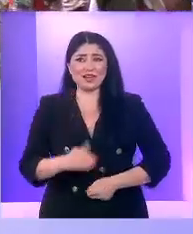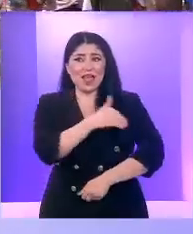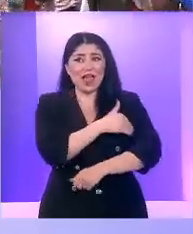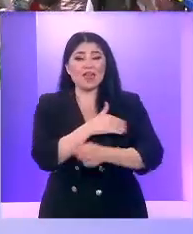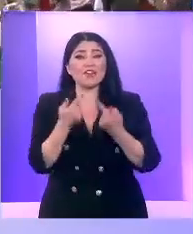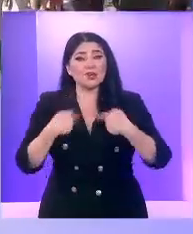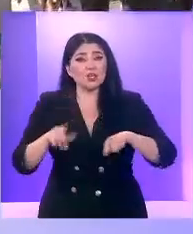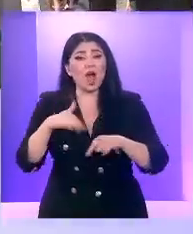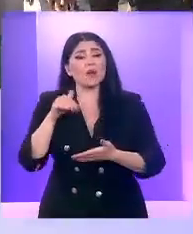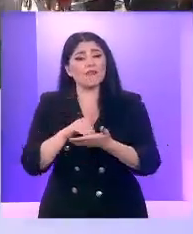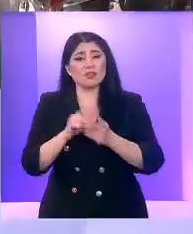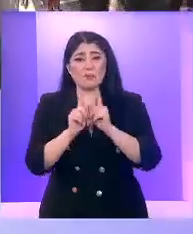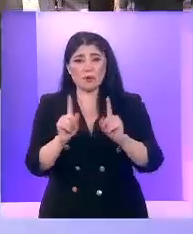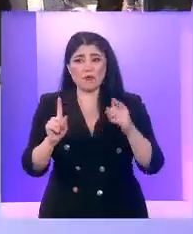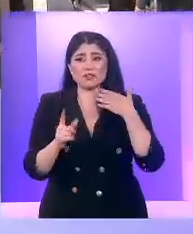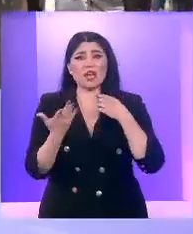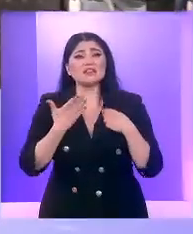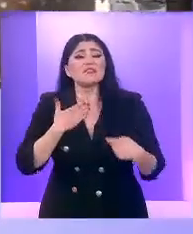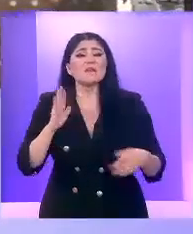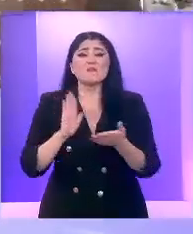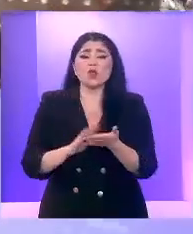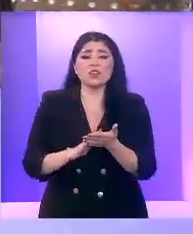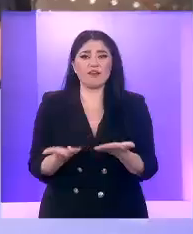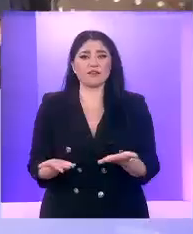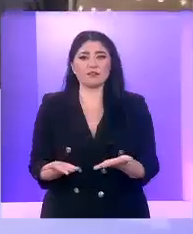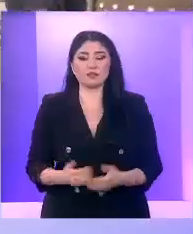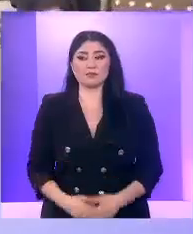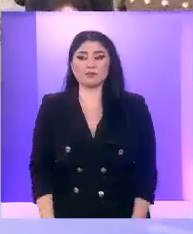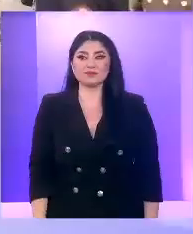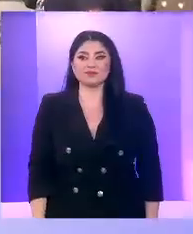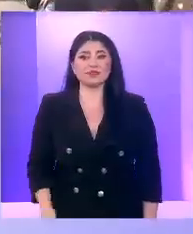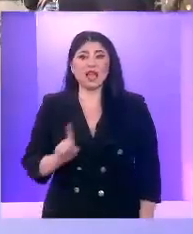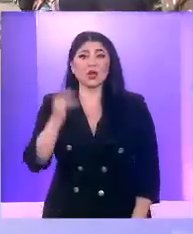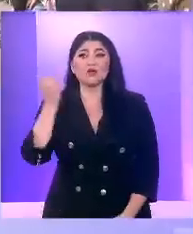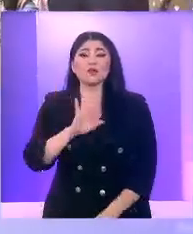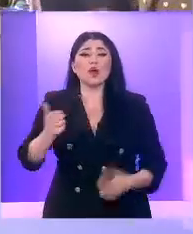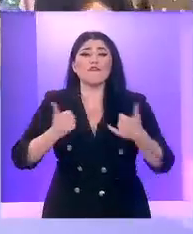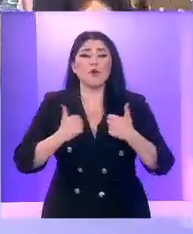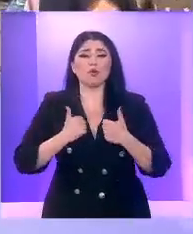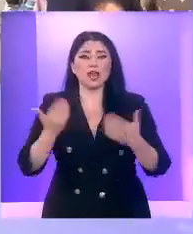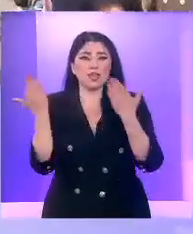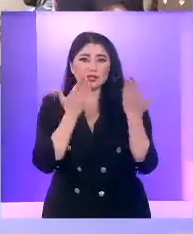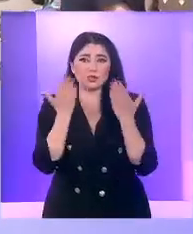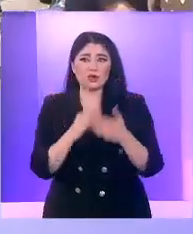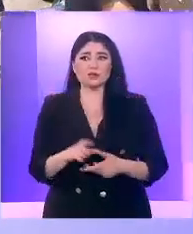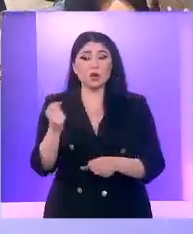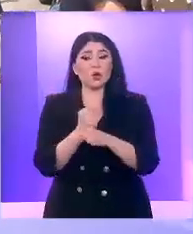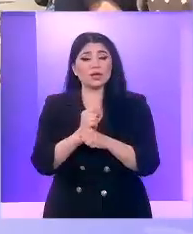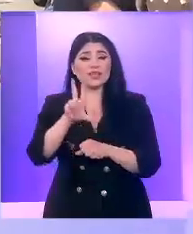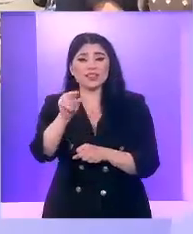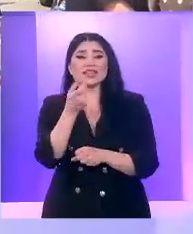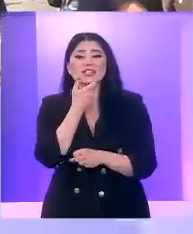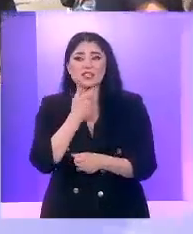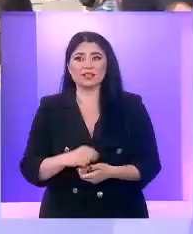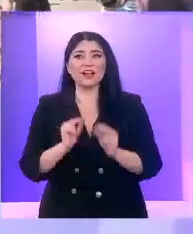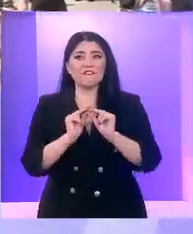noștri au nevoie de profesori motivați, de profesori care nu vin doar voluntar la școală. Eu lucrez de 30 de